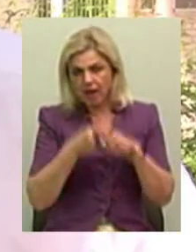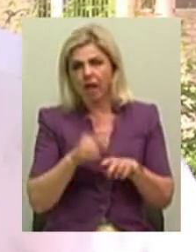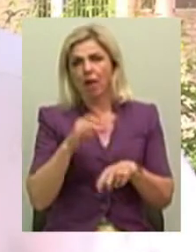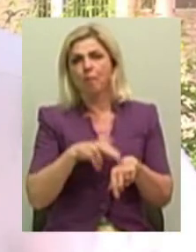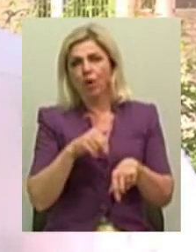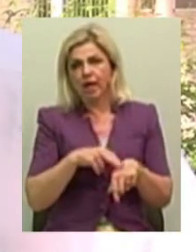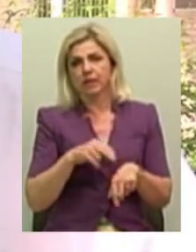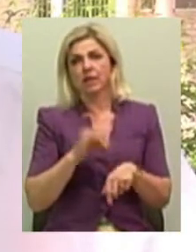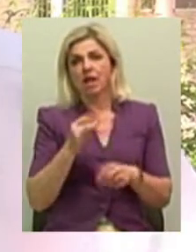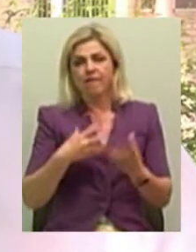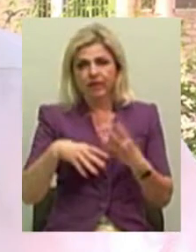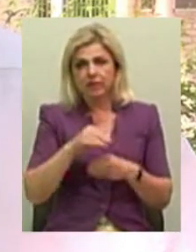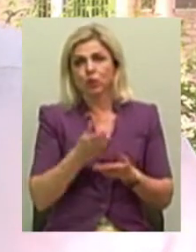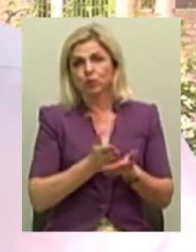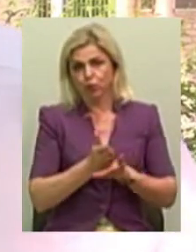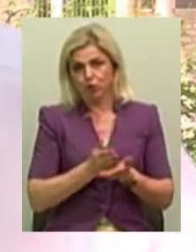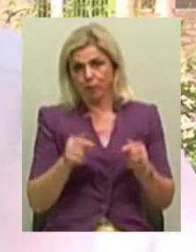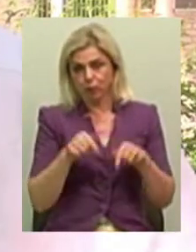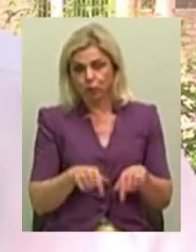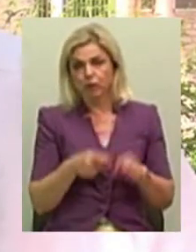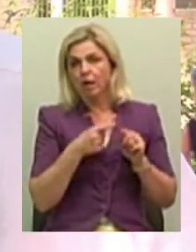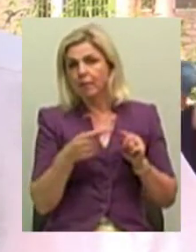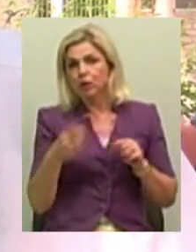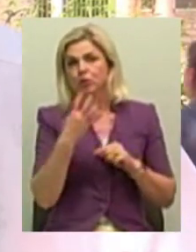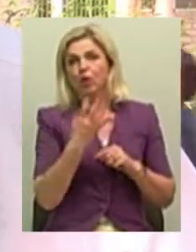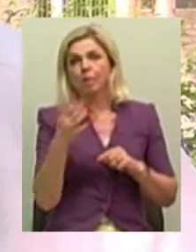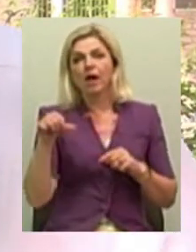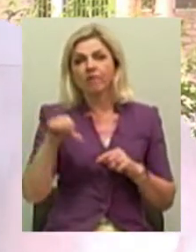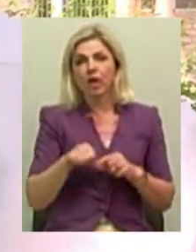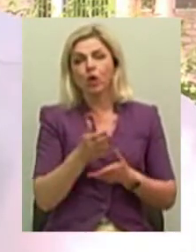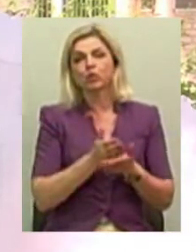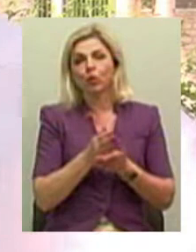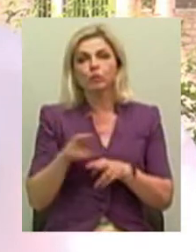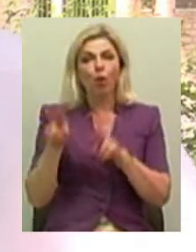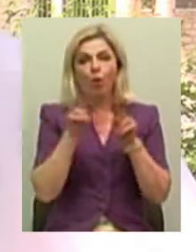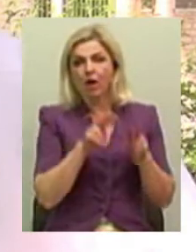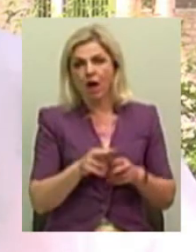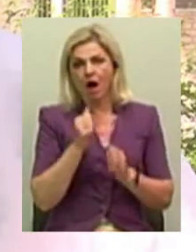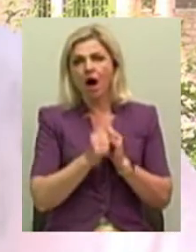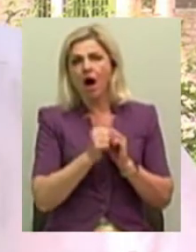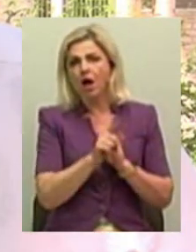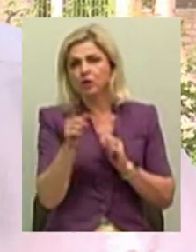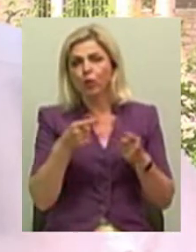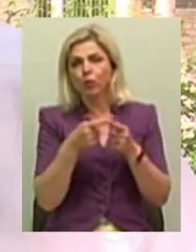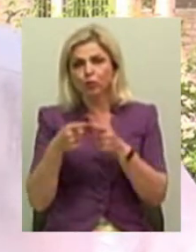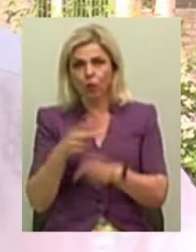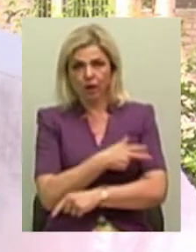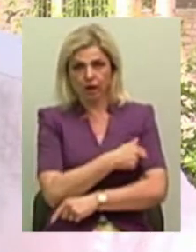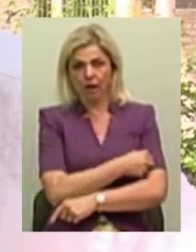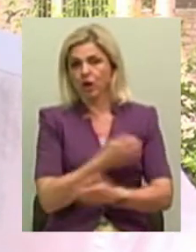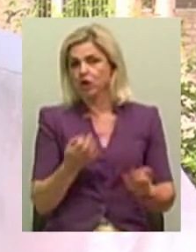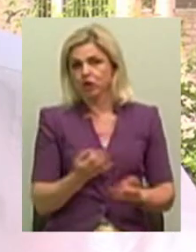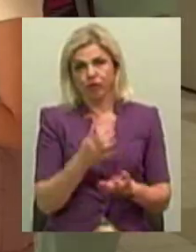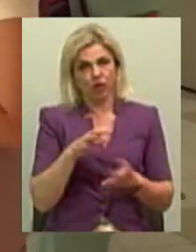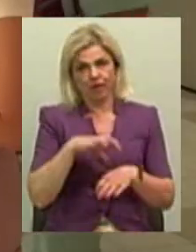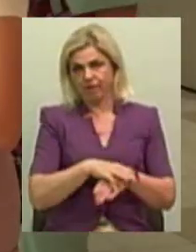Ну, практично всі служби ось. Протягом 45 хвилин служби оглянули практично кожен куток лікарні. Ось нічого не